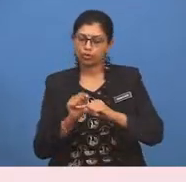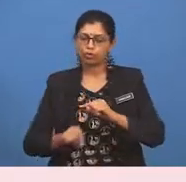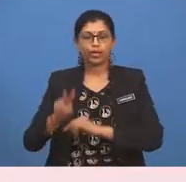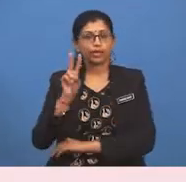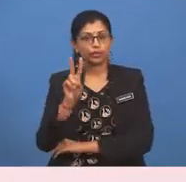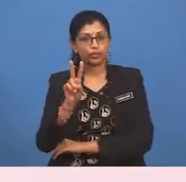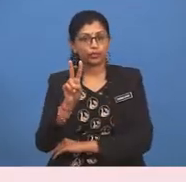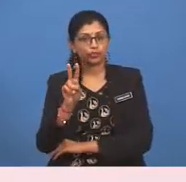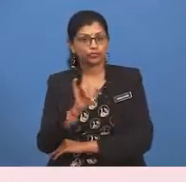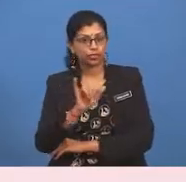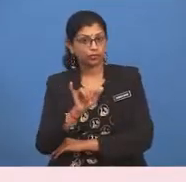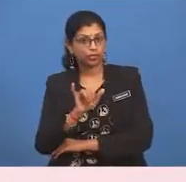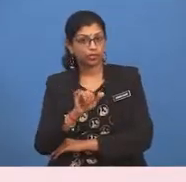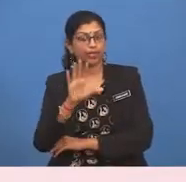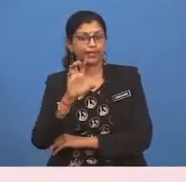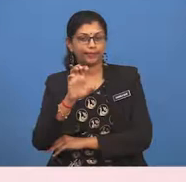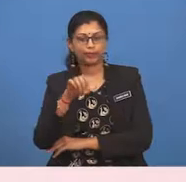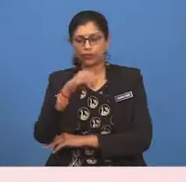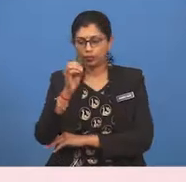2 menghasilkan